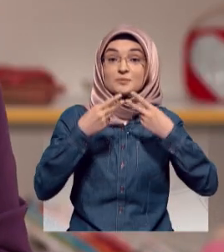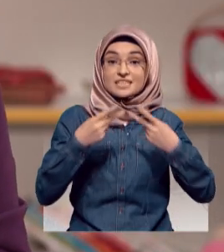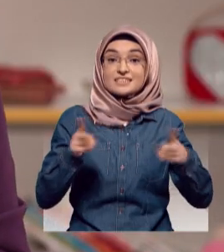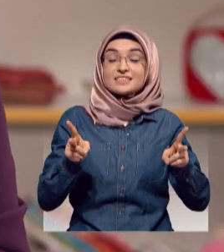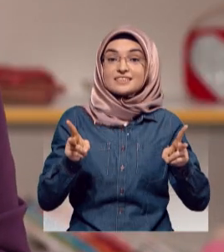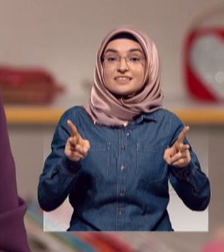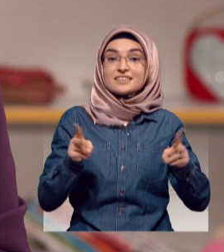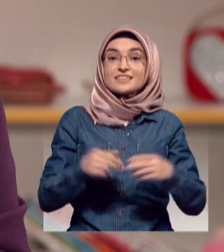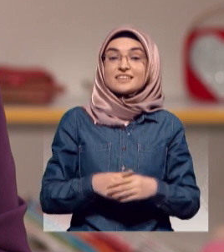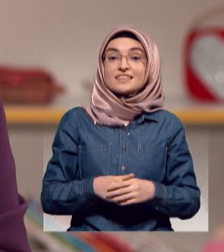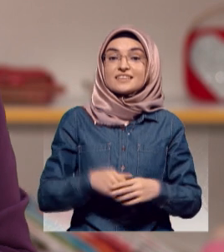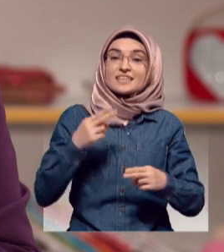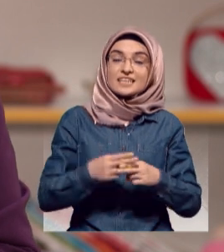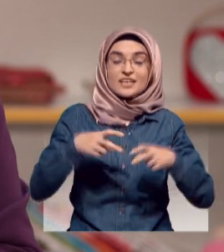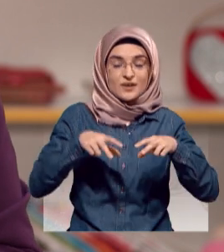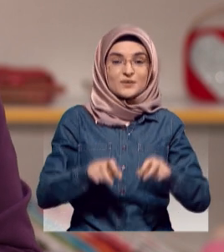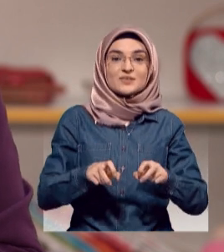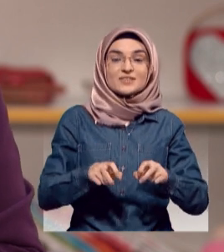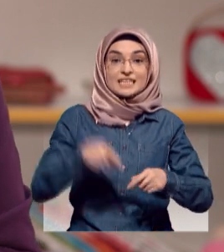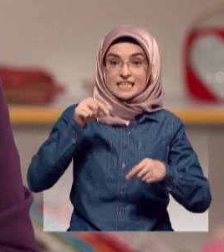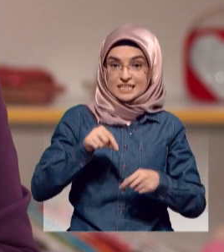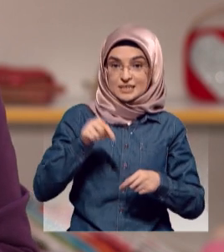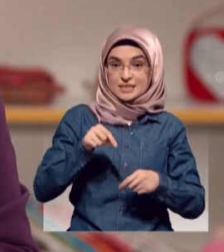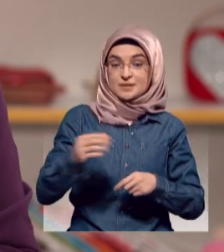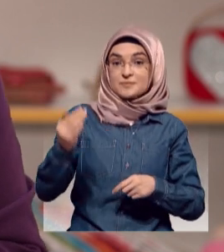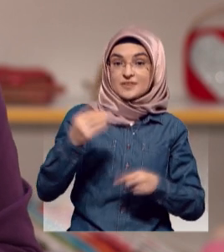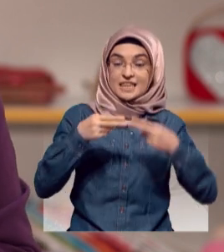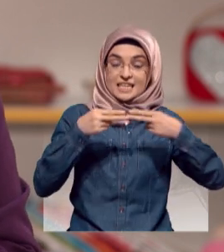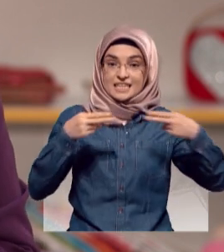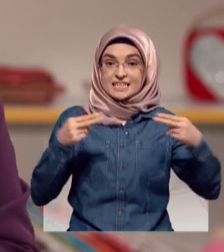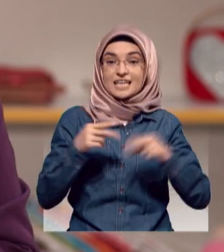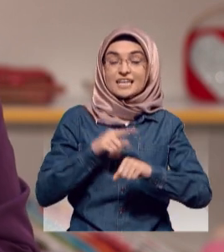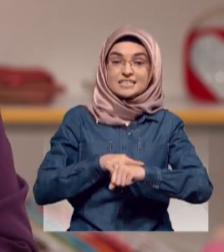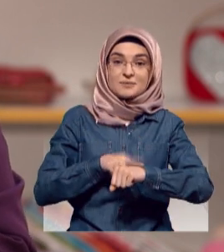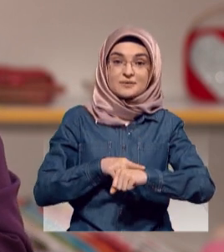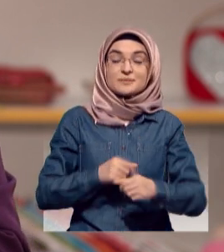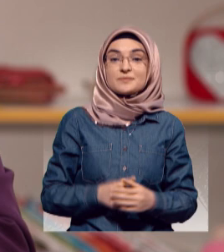Kapımız açıldı. Hadi oturun. Şimdi hikaye zamanı.